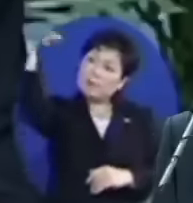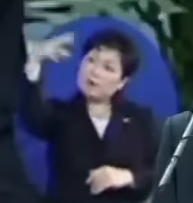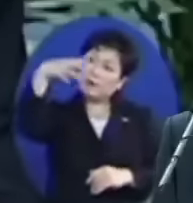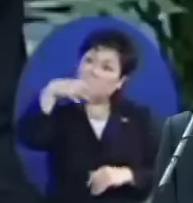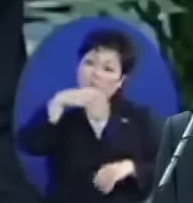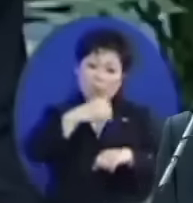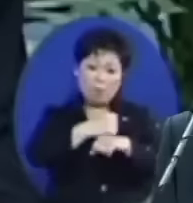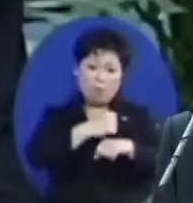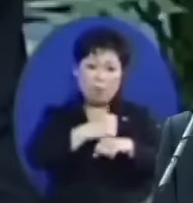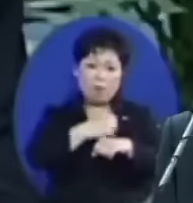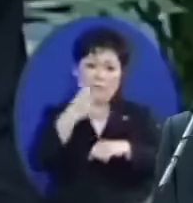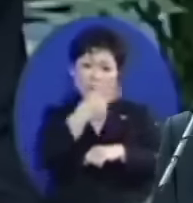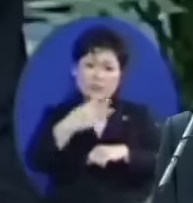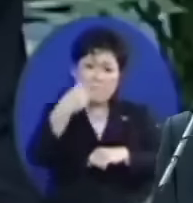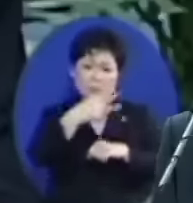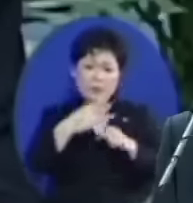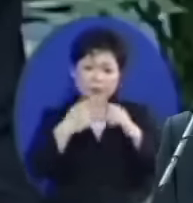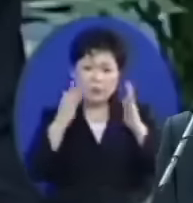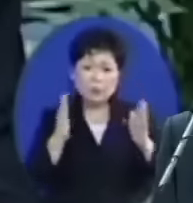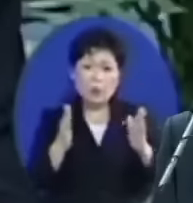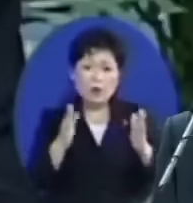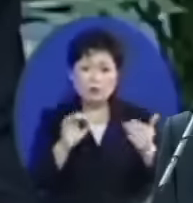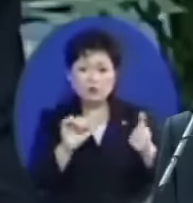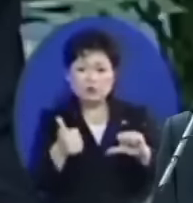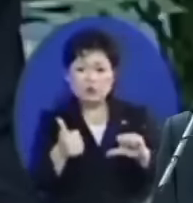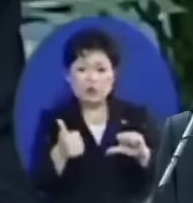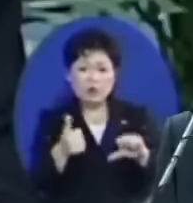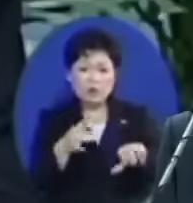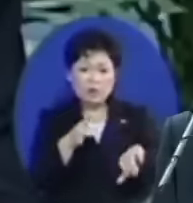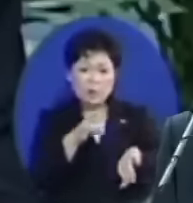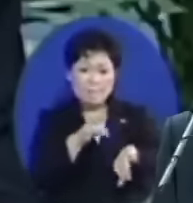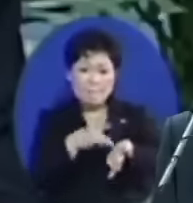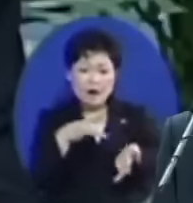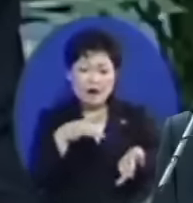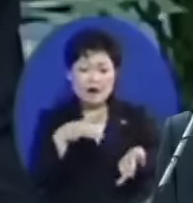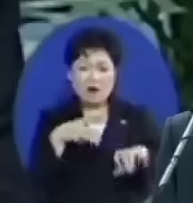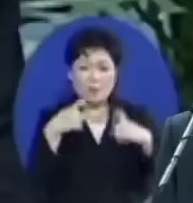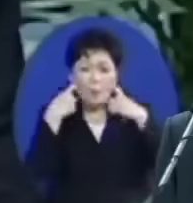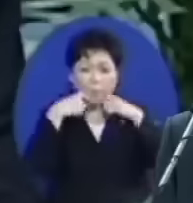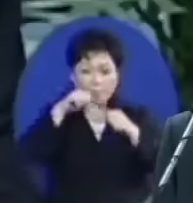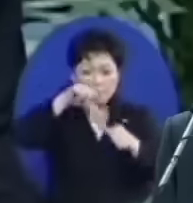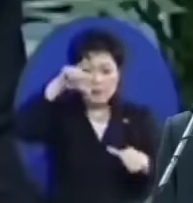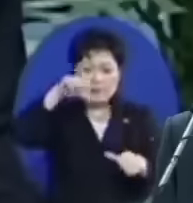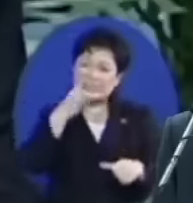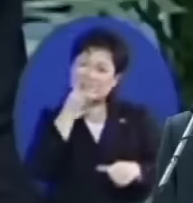비추니까 3000년 동안 미이라의 손에 말라있던 그 씨가